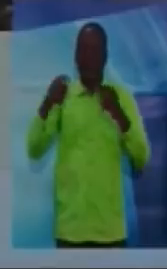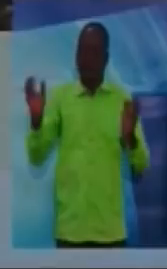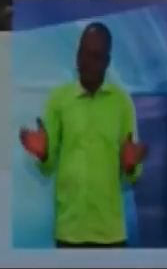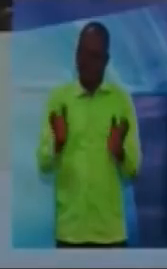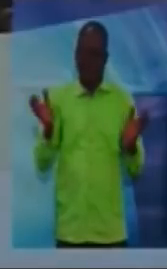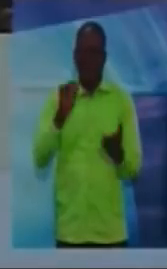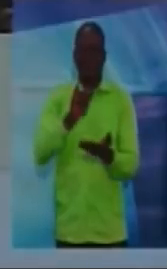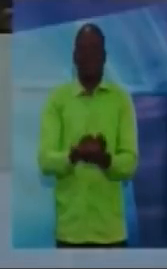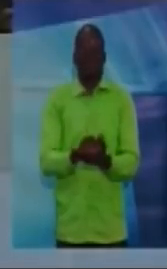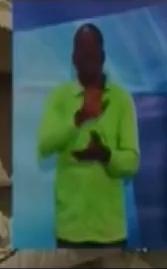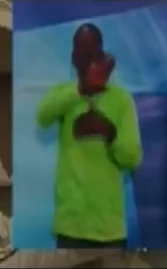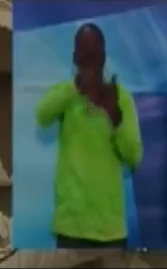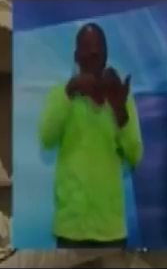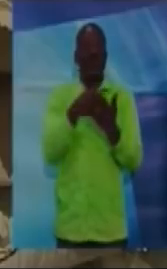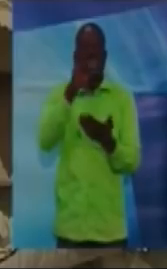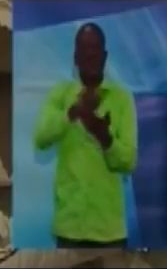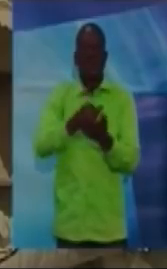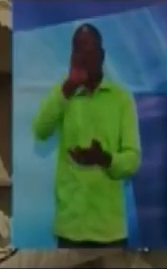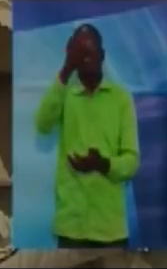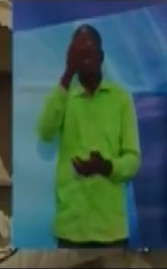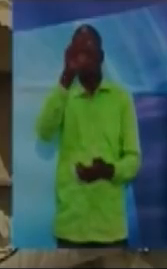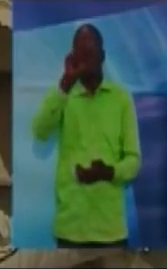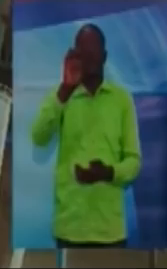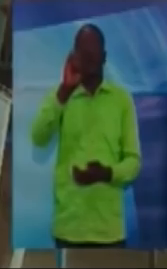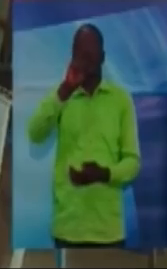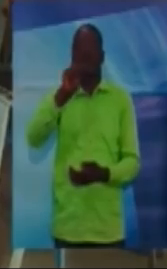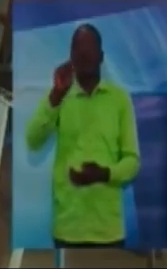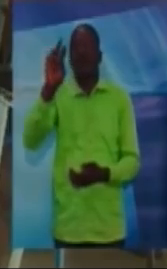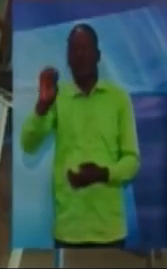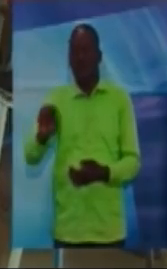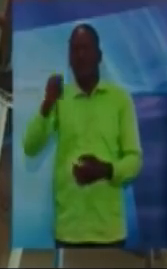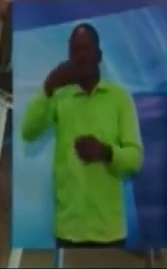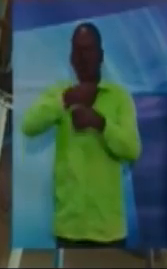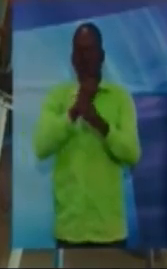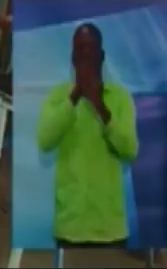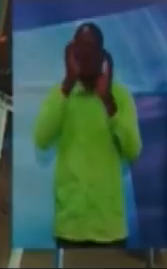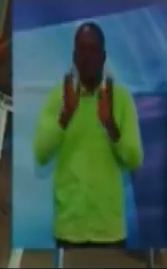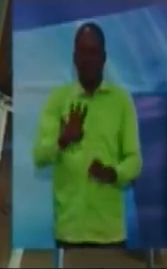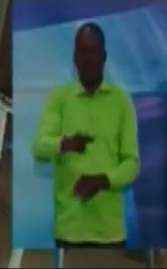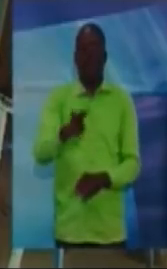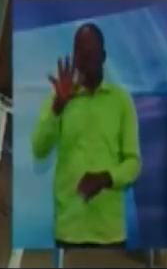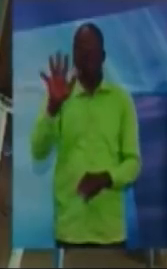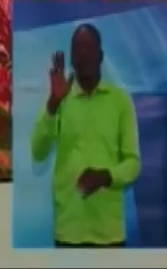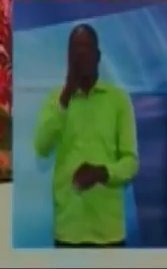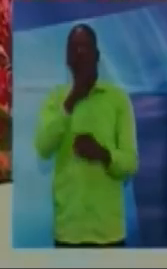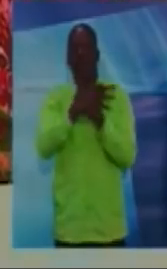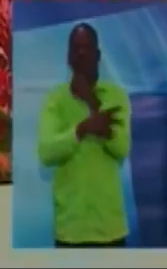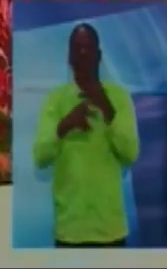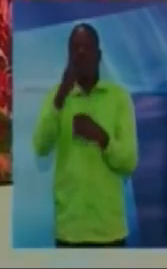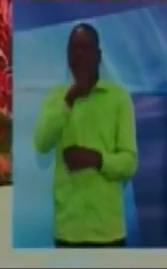cela. Au total, ce sont 10 tonnes de semences de mungbin que les producteurs des 45 provinces du Burkina